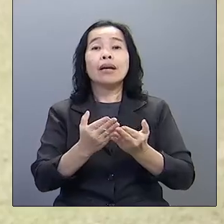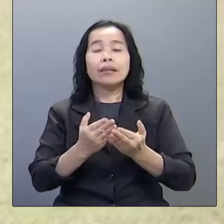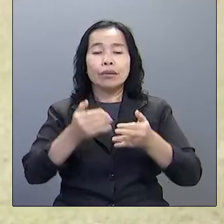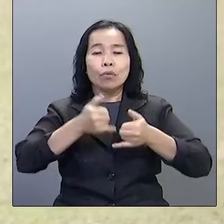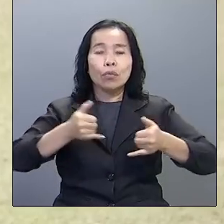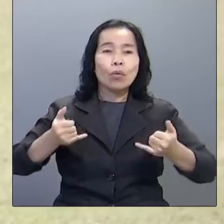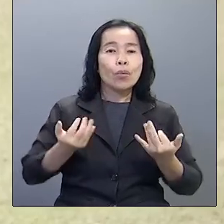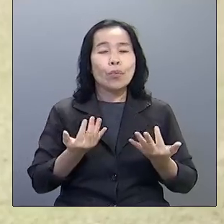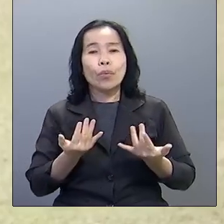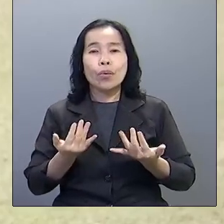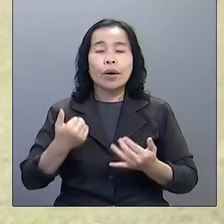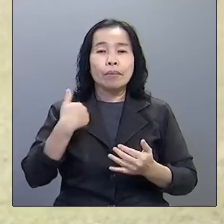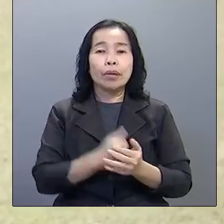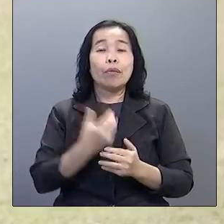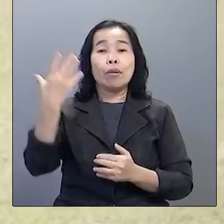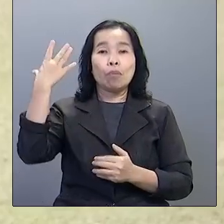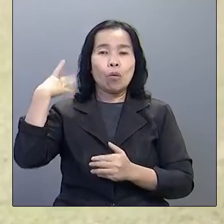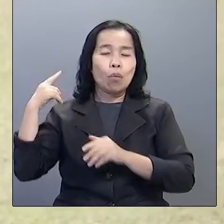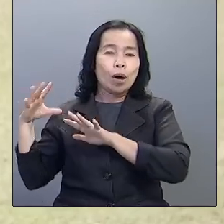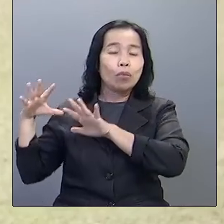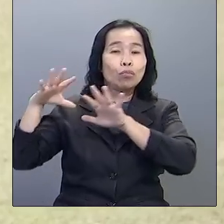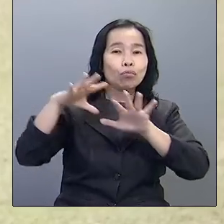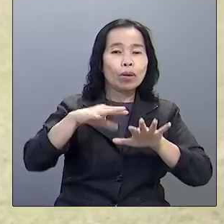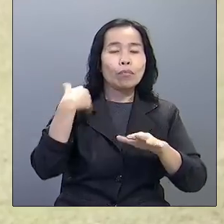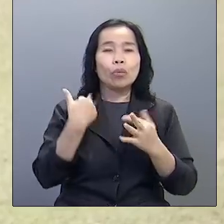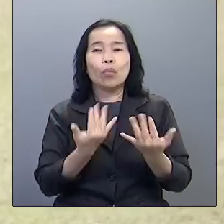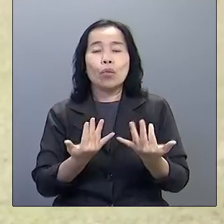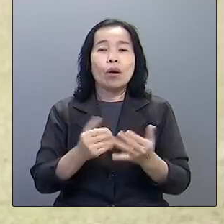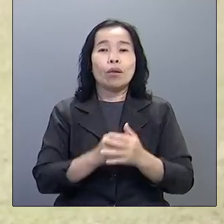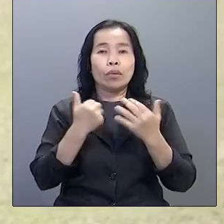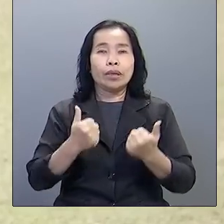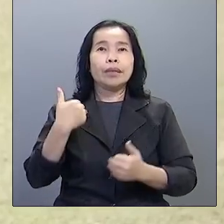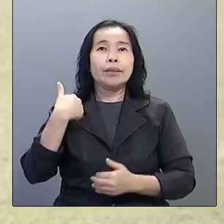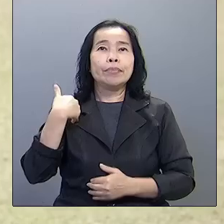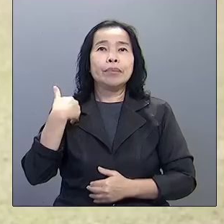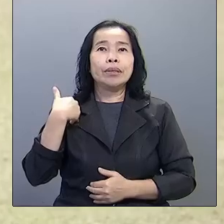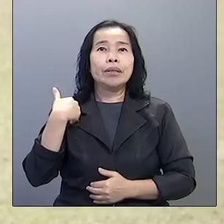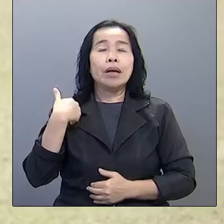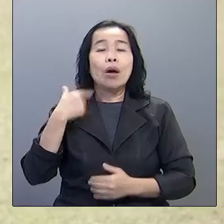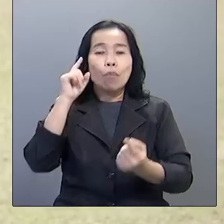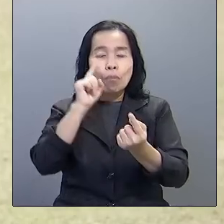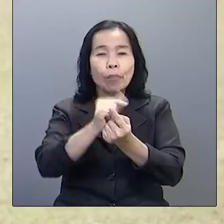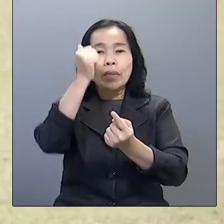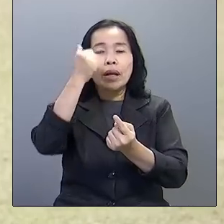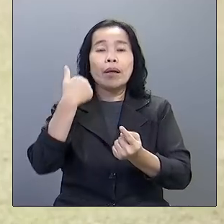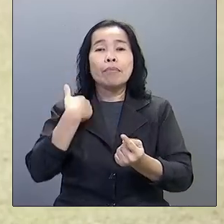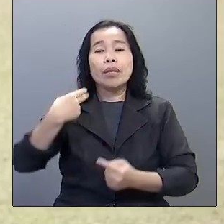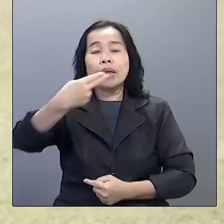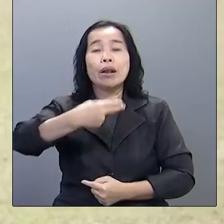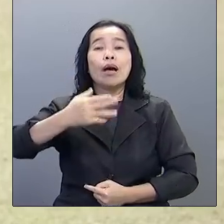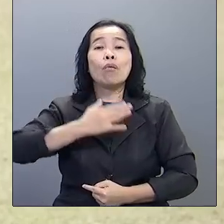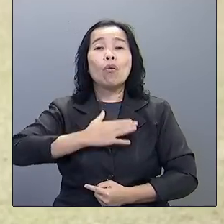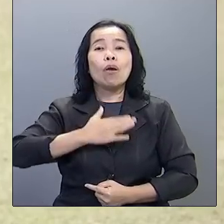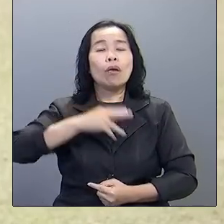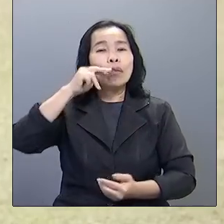มถึงเมื่อวานนี้ด้วยค่ะที่เดินทางกันมานะคะขณะเดียวกันตอนนี้มีกลุ่มญาติทั้งพบแล้วนะคะว่าบุตรหลานของตัวเองนั้นเป็น